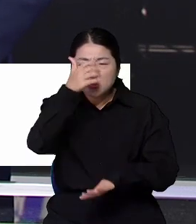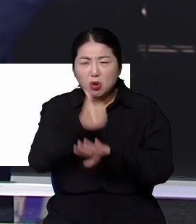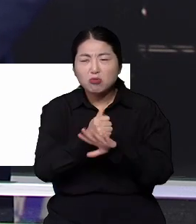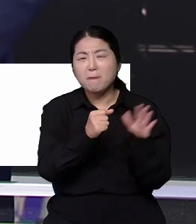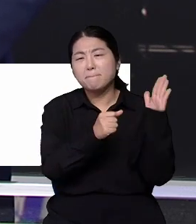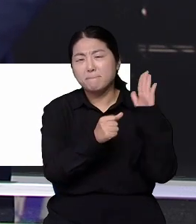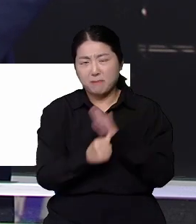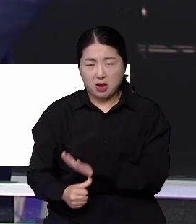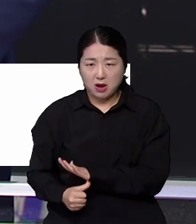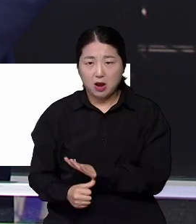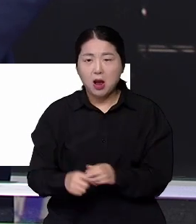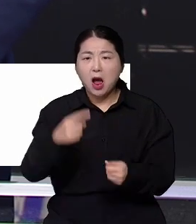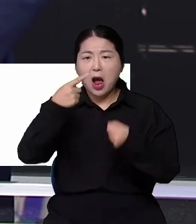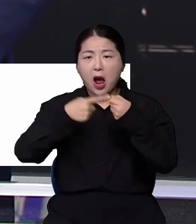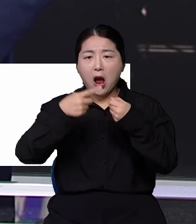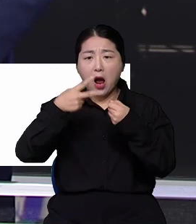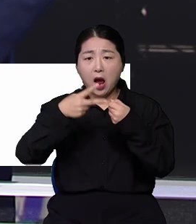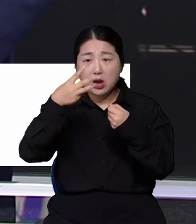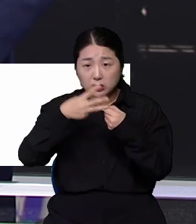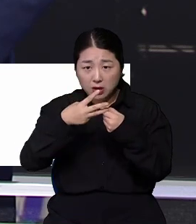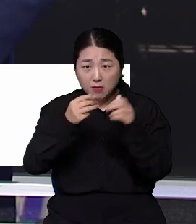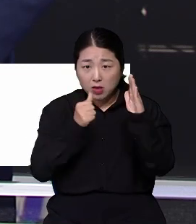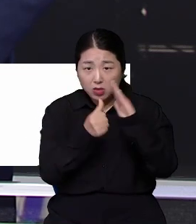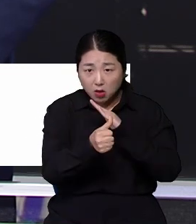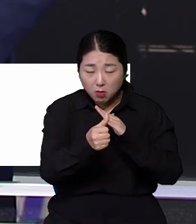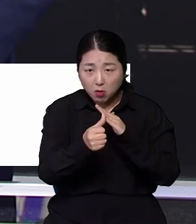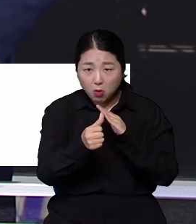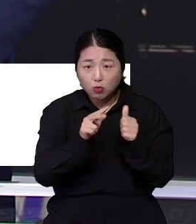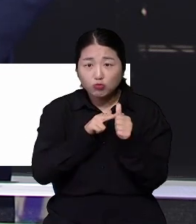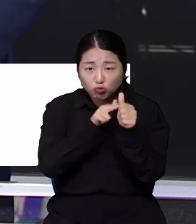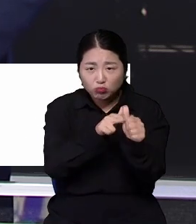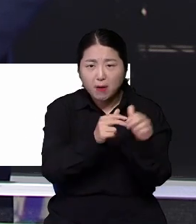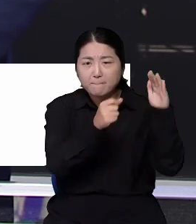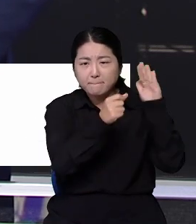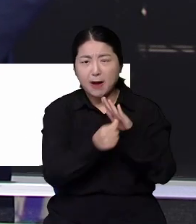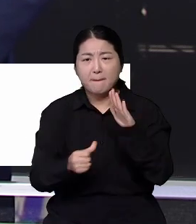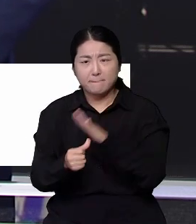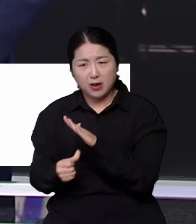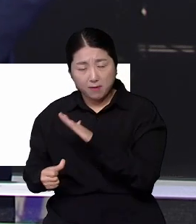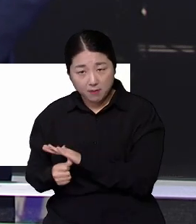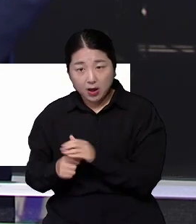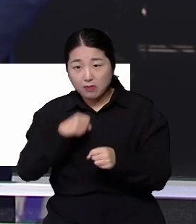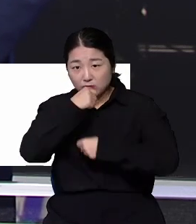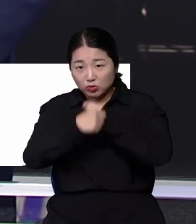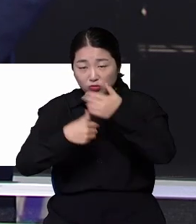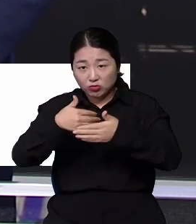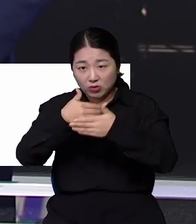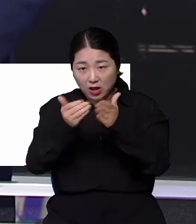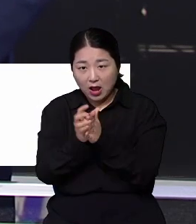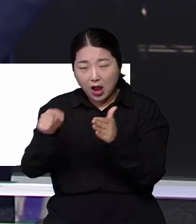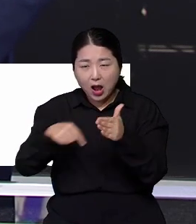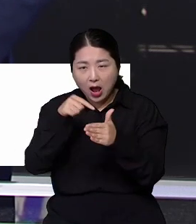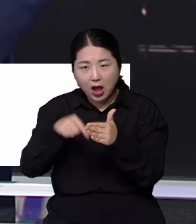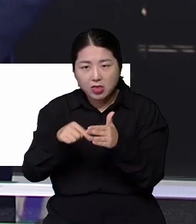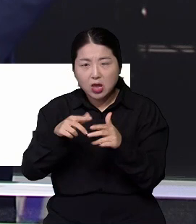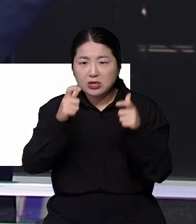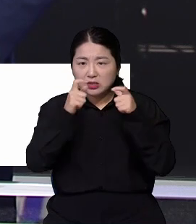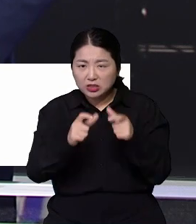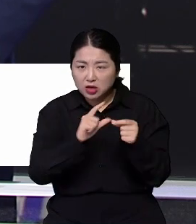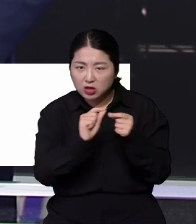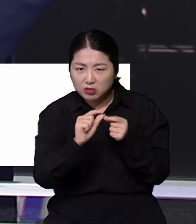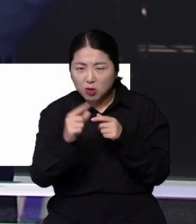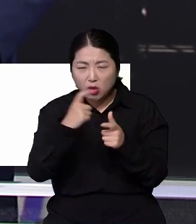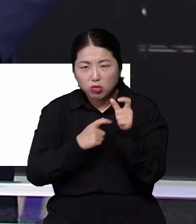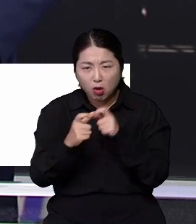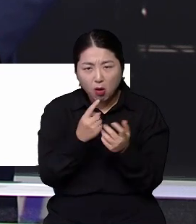실패했습니다. 벌써 세 번째 호남 대표주자의 최고위원 도전 실패로 민주당 내에서 지역의 목소리가 더 소외될 수 있다는